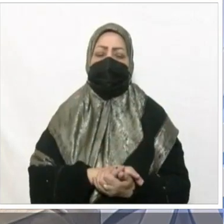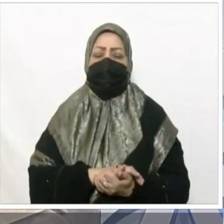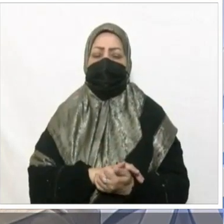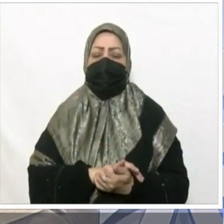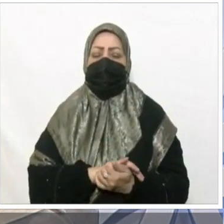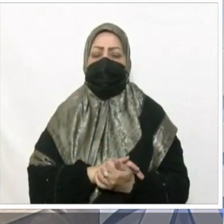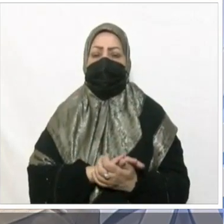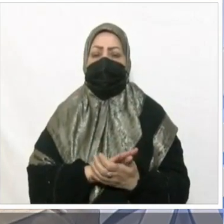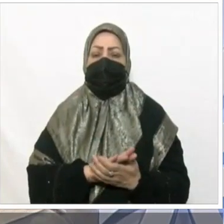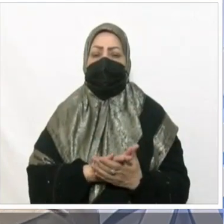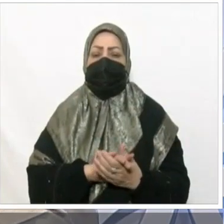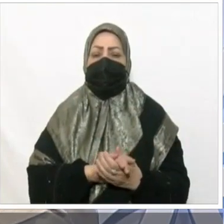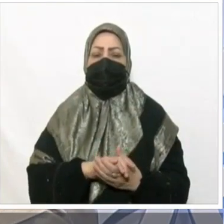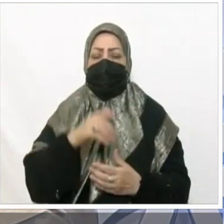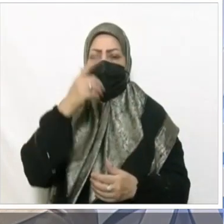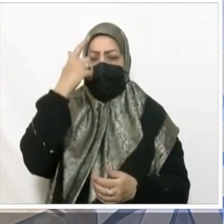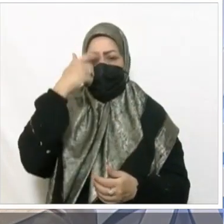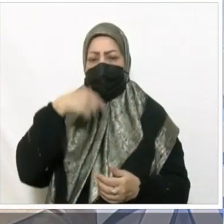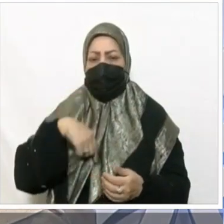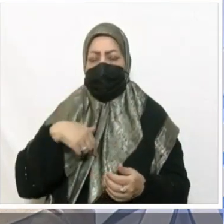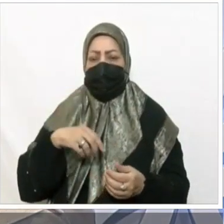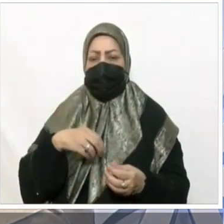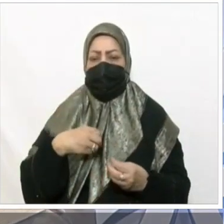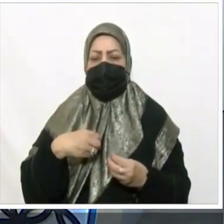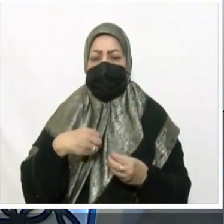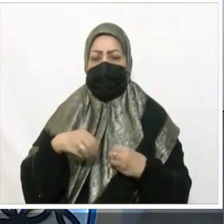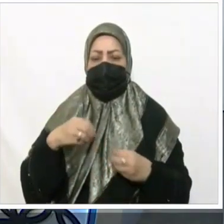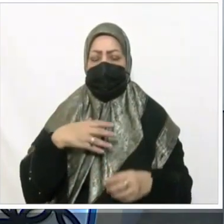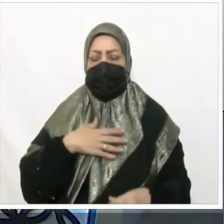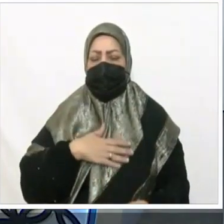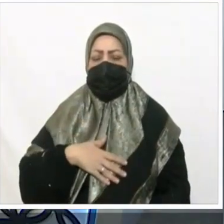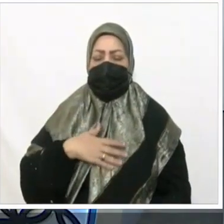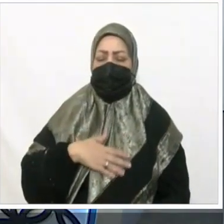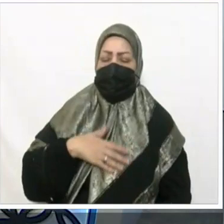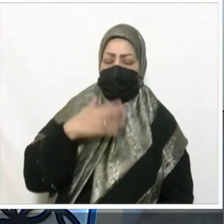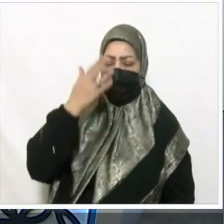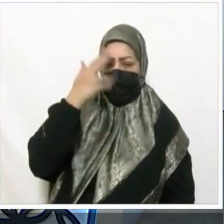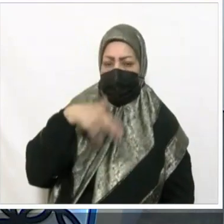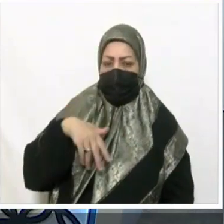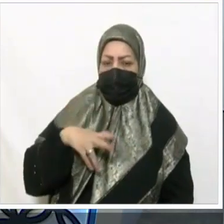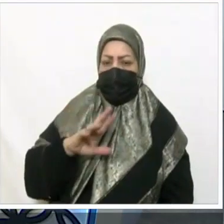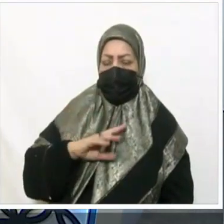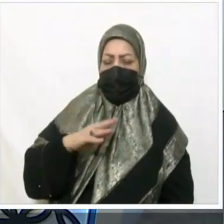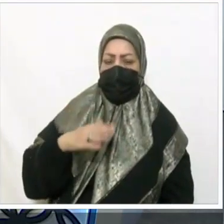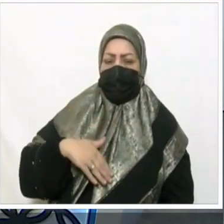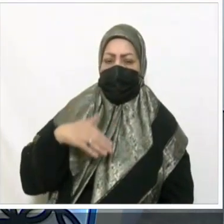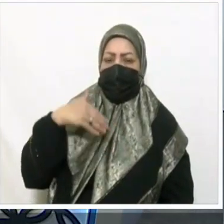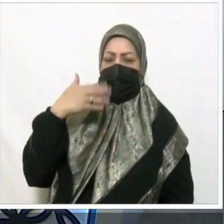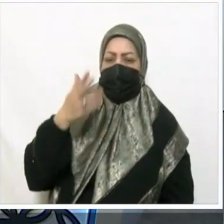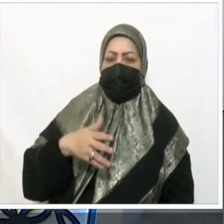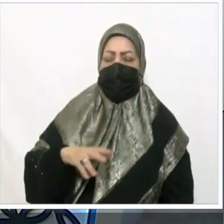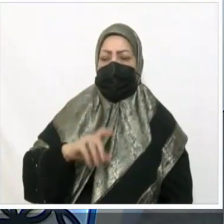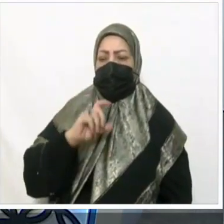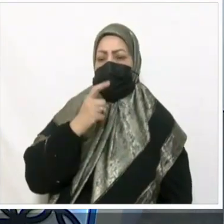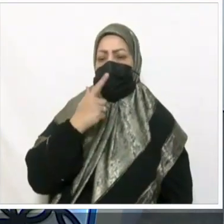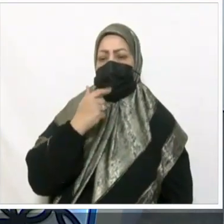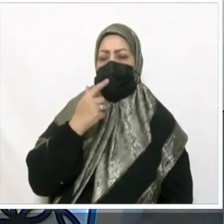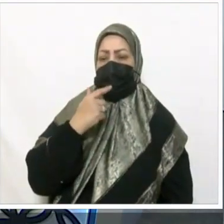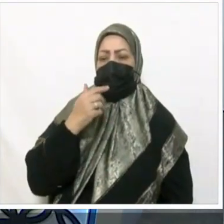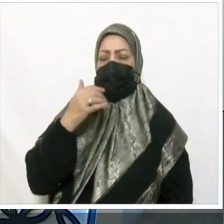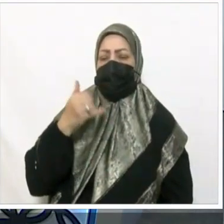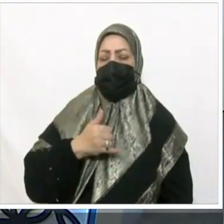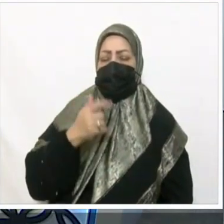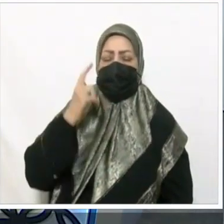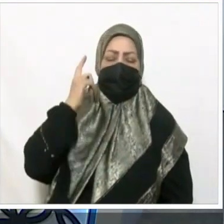يونس من مصرات. نعم يا يونس. السلام عليكم ورحمة الله وبركاته. عليكم السلام ورحمة الله وبركاته. نعم يا يونس. حياك